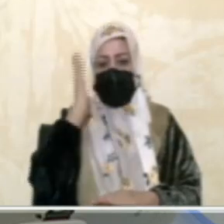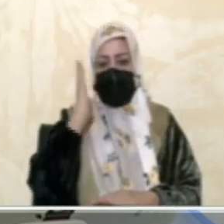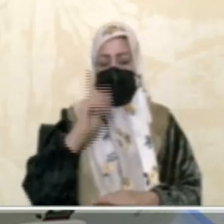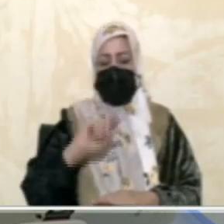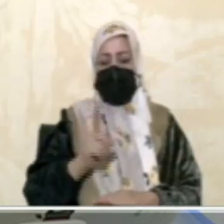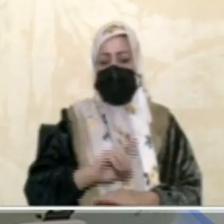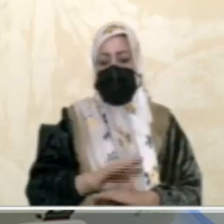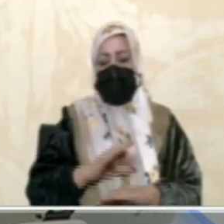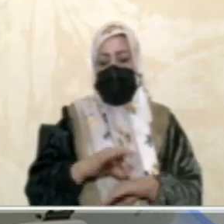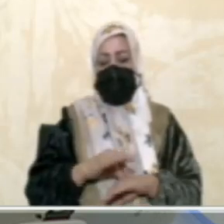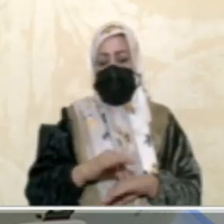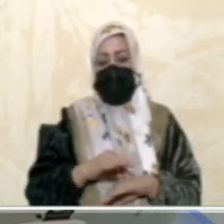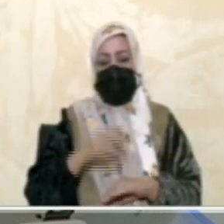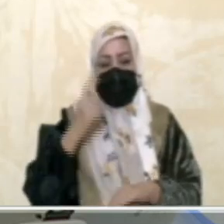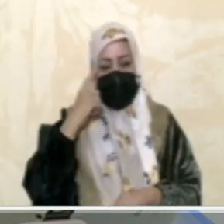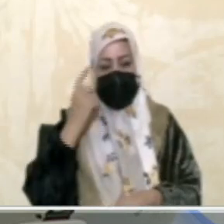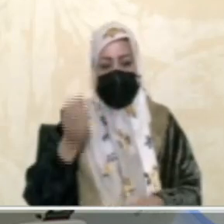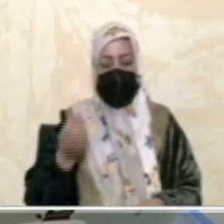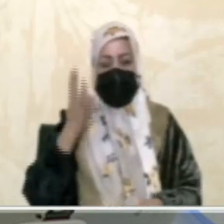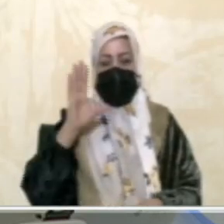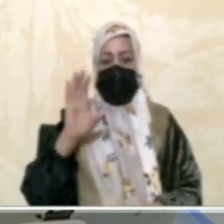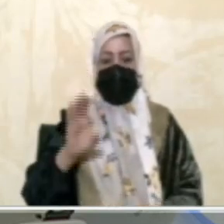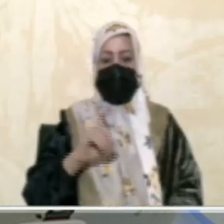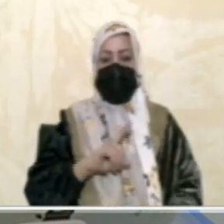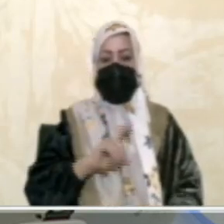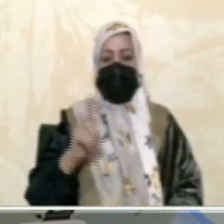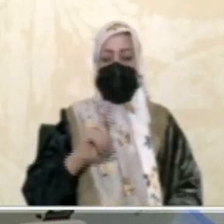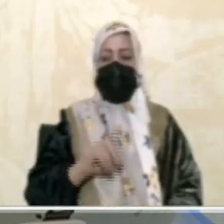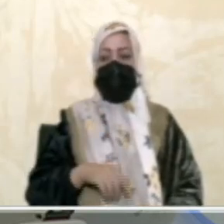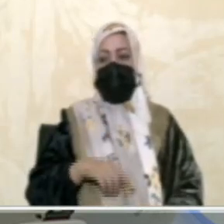لا ان كان في مسائل الاجتهاد